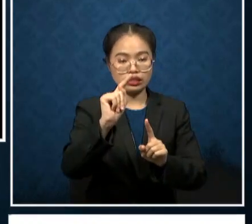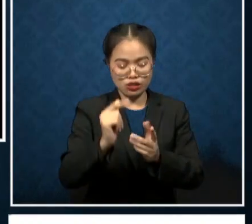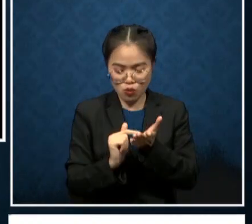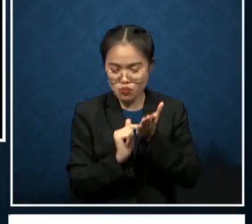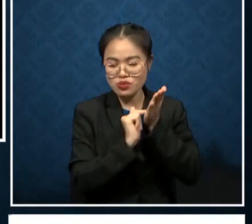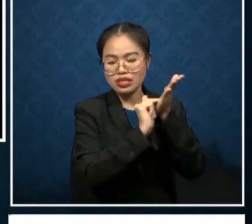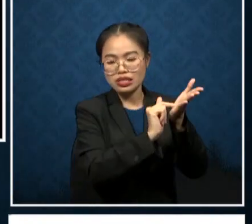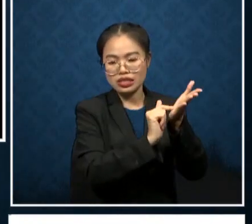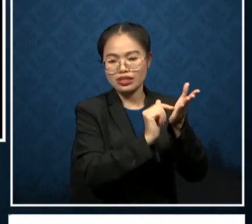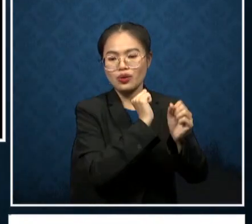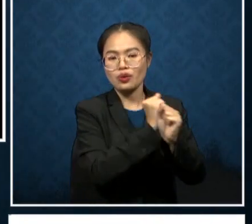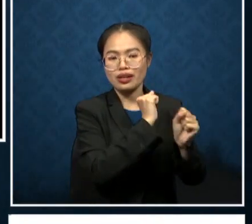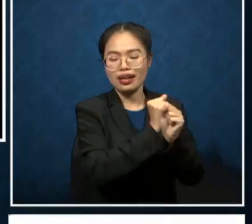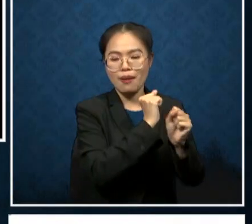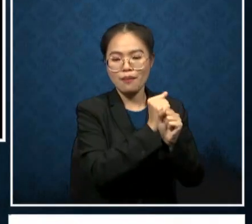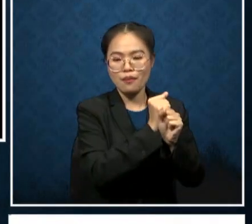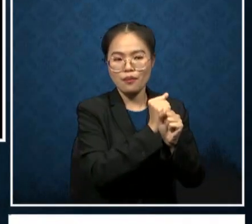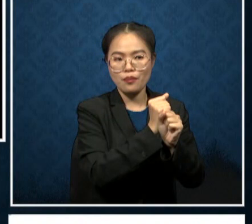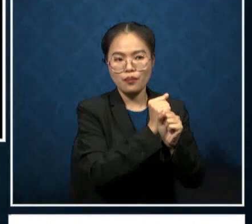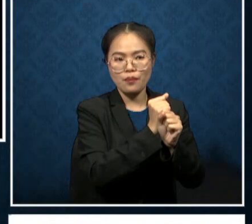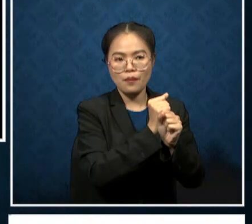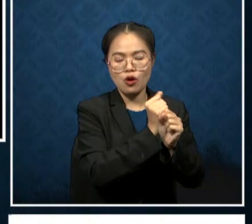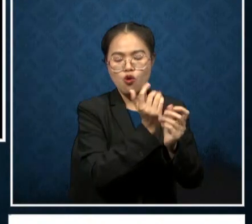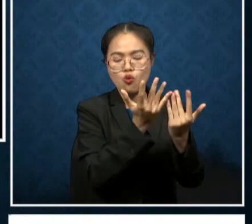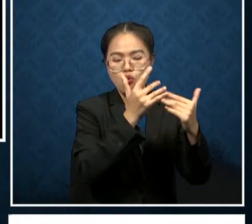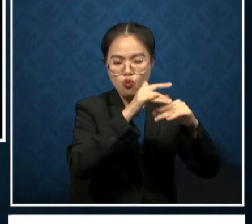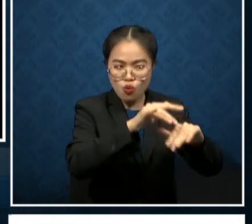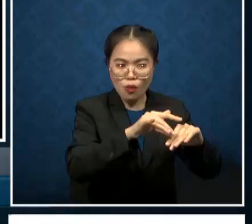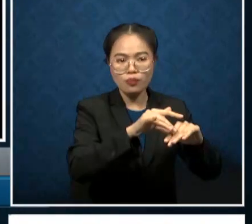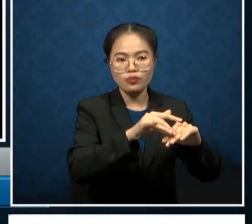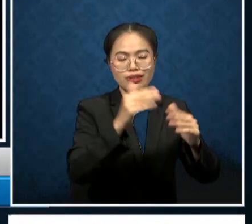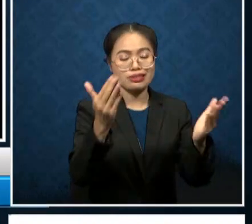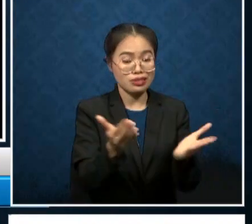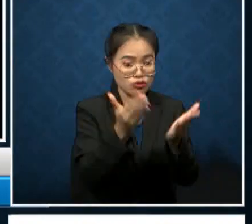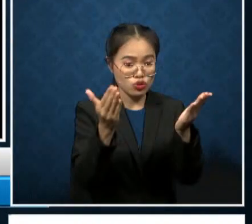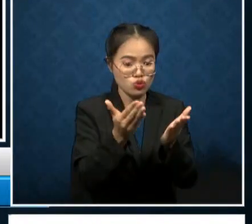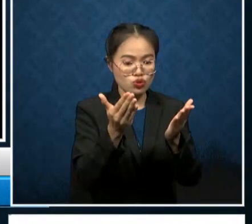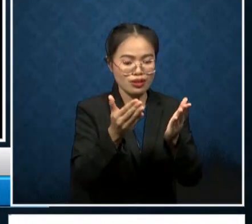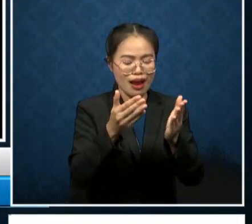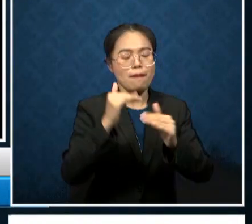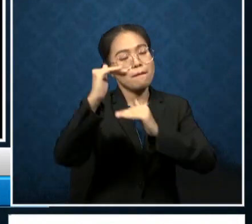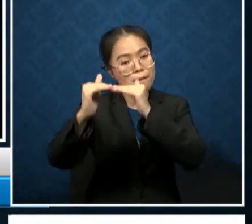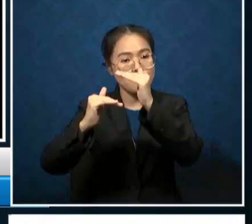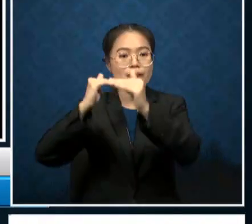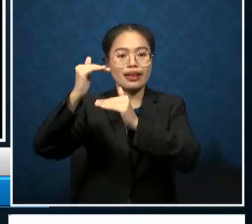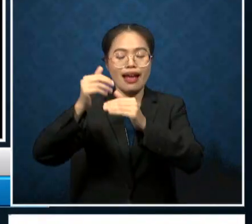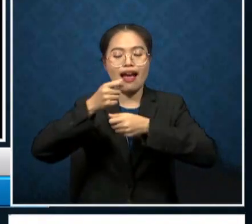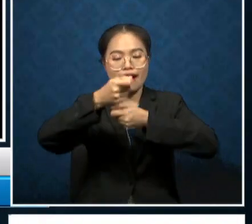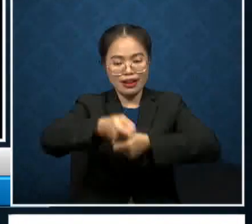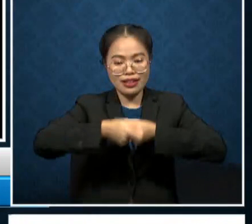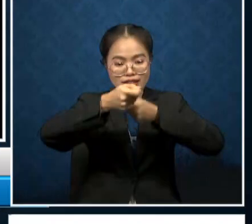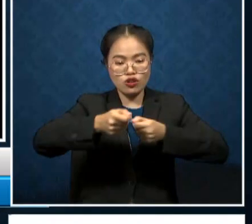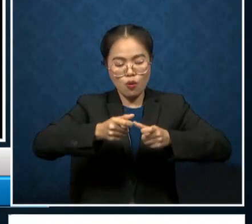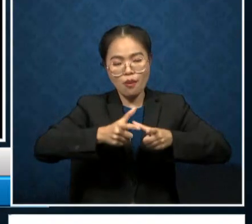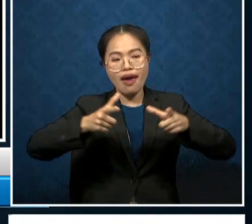คิดนี้จะเป็นข้อเสนอที่ออกมาในรูปของเชิงบูรณาการเพื่อสนับสนุนการขับเคลื่อนและพัฒนายกระดับแปลงใหญ่ให้เข้มแข็งสำคัญที่